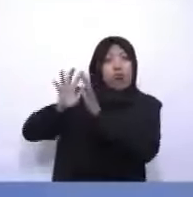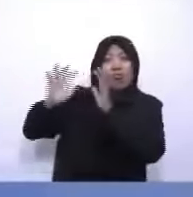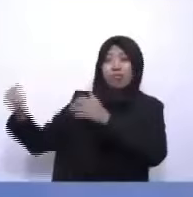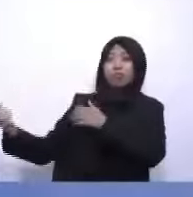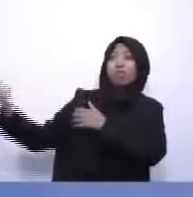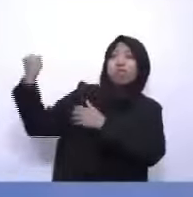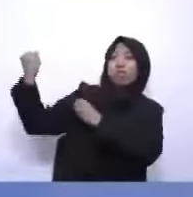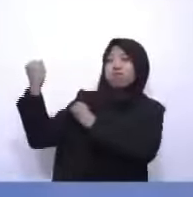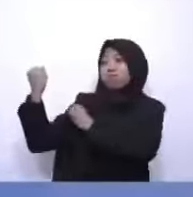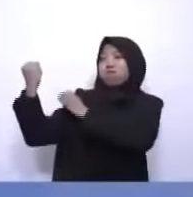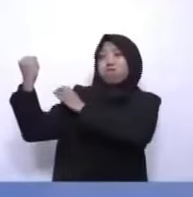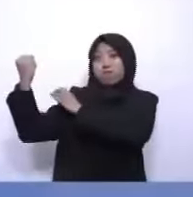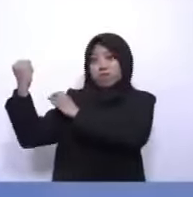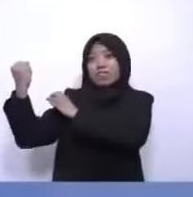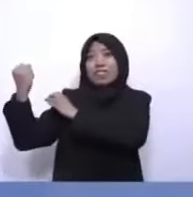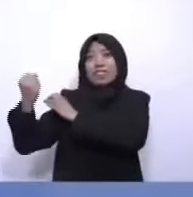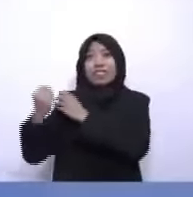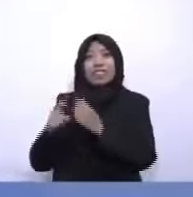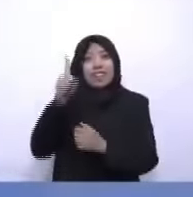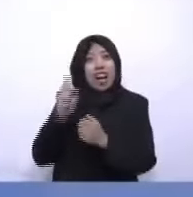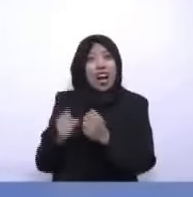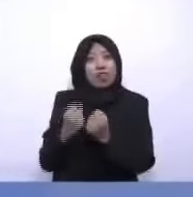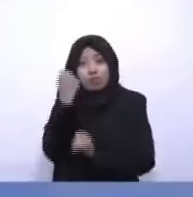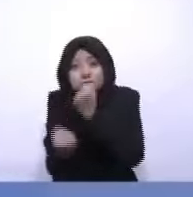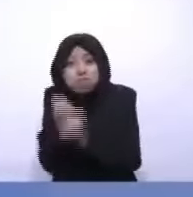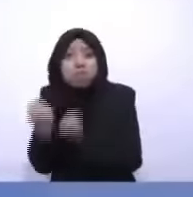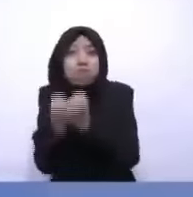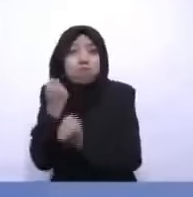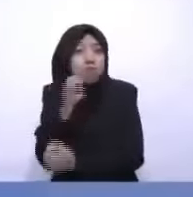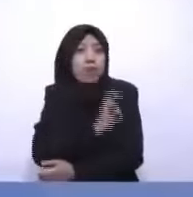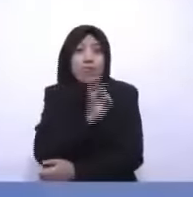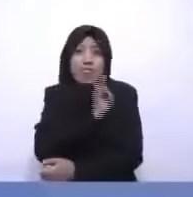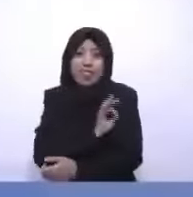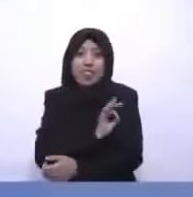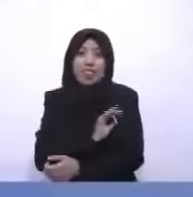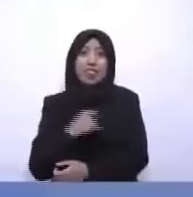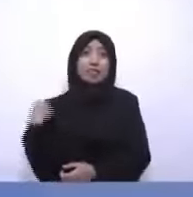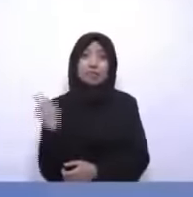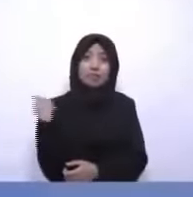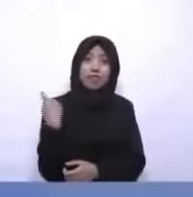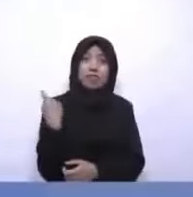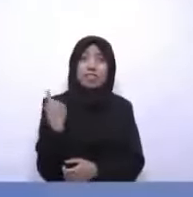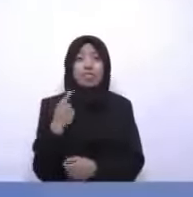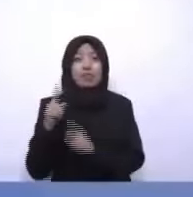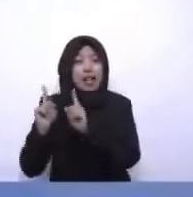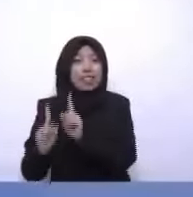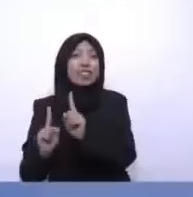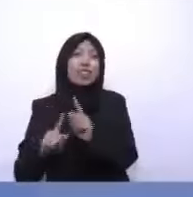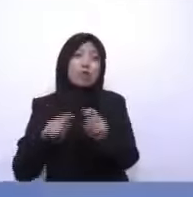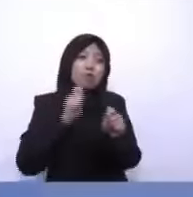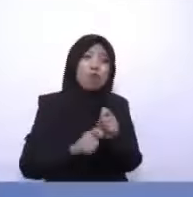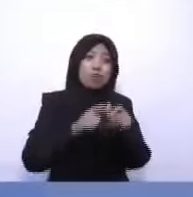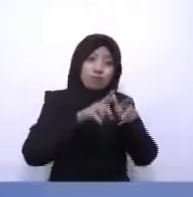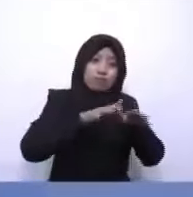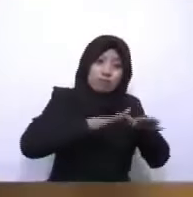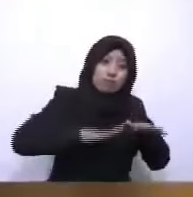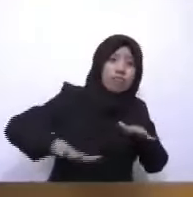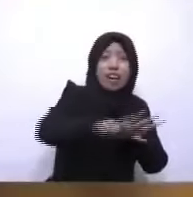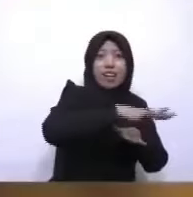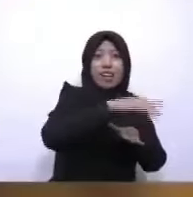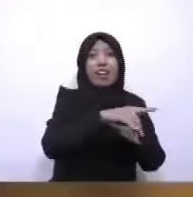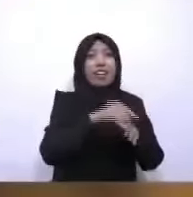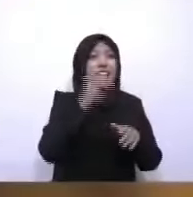salurkan energi mereka dengan hal-hal yang bermanfaat. Pasangan Jaja Ronald akan membangun kreatif youth space di semua daerah